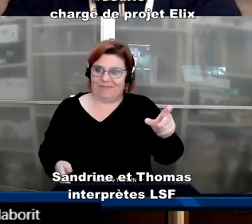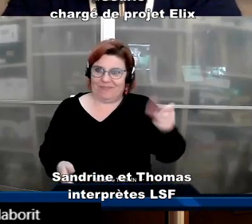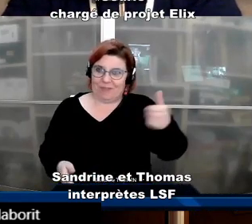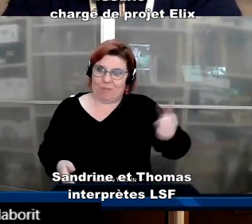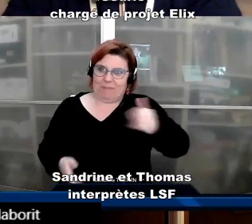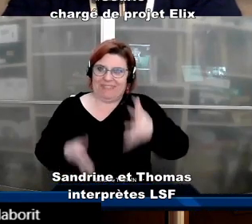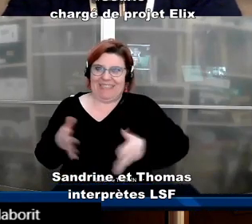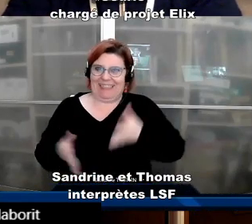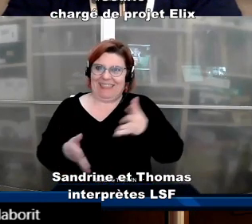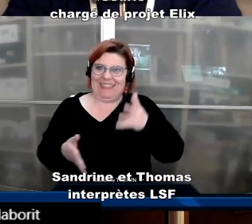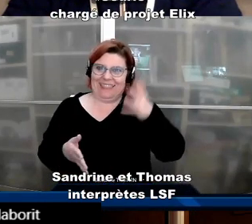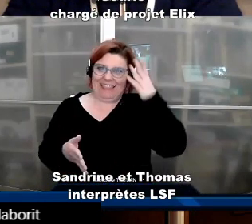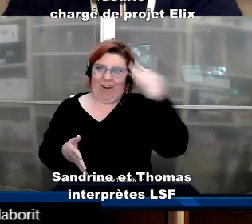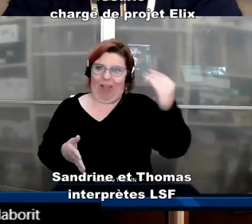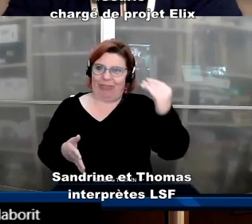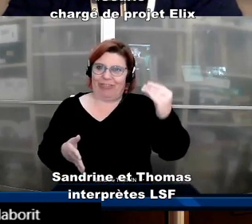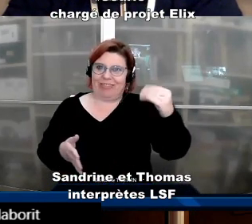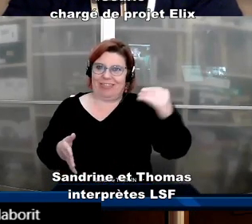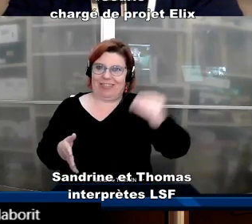Voilà,